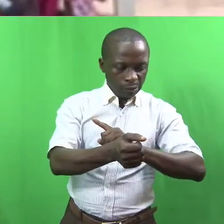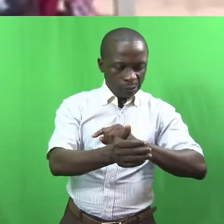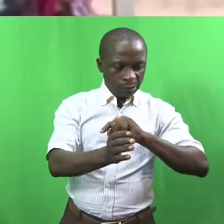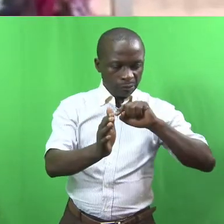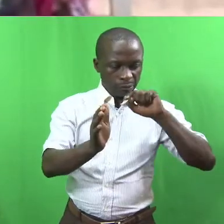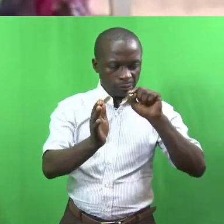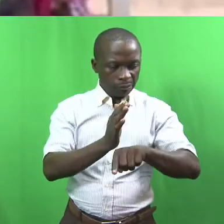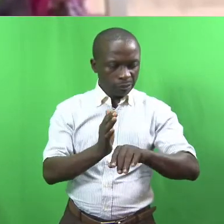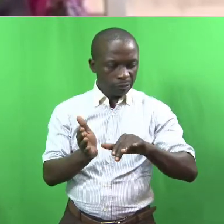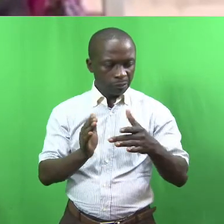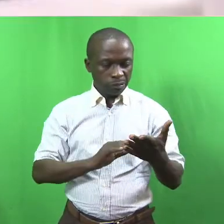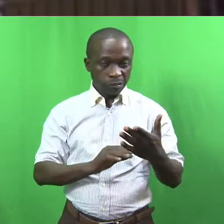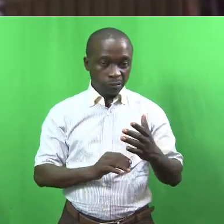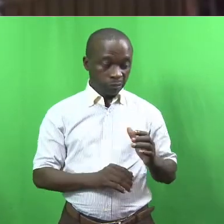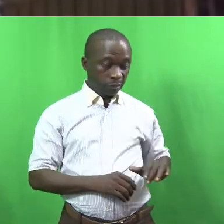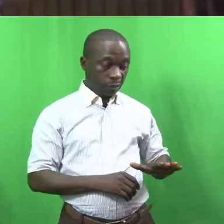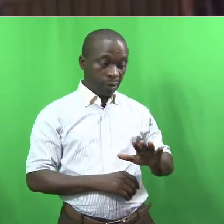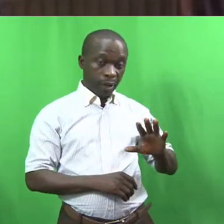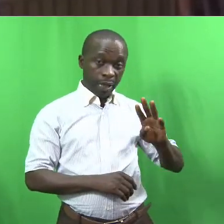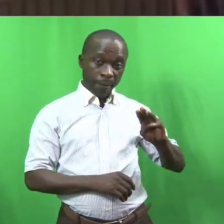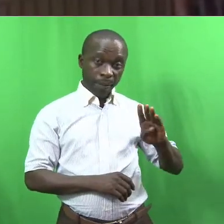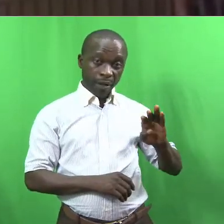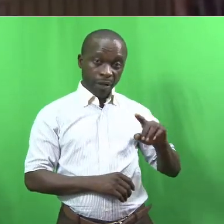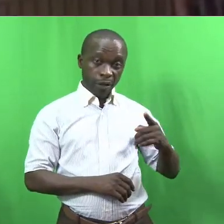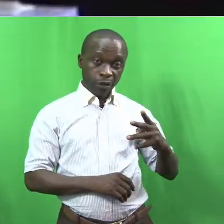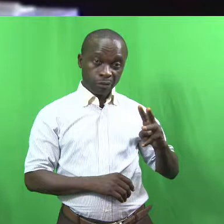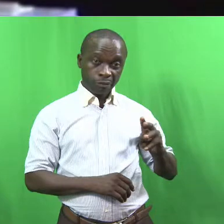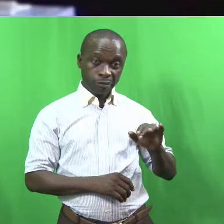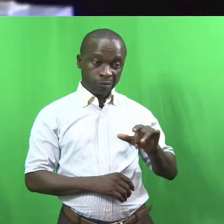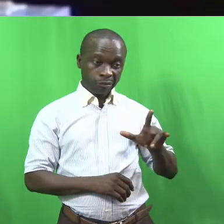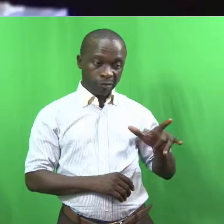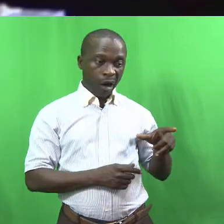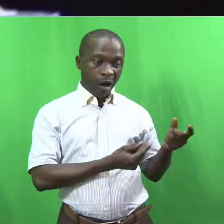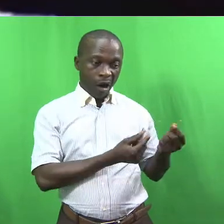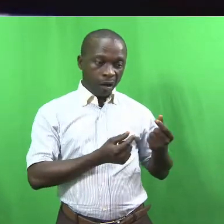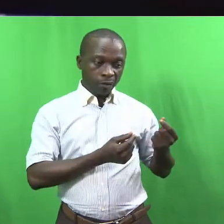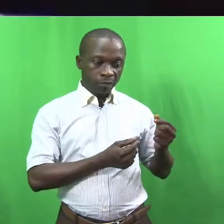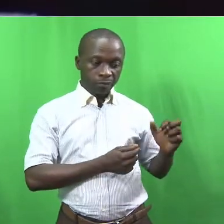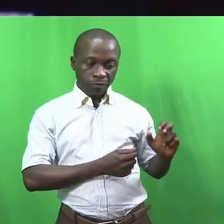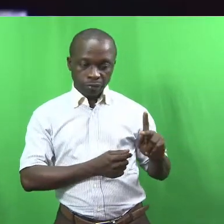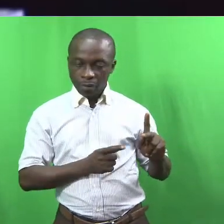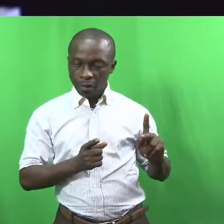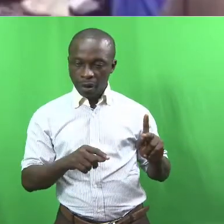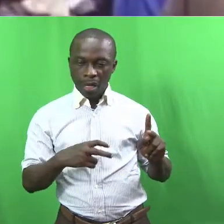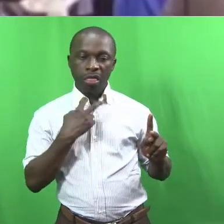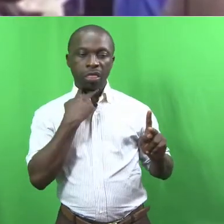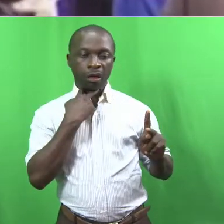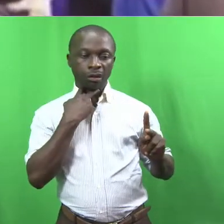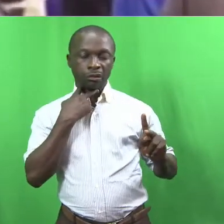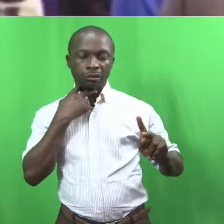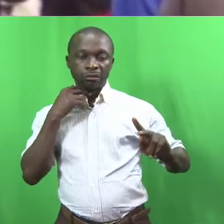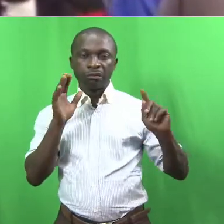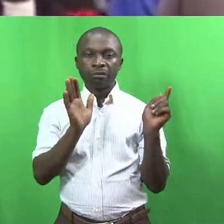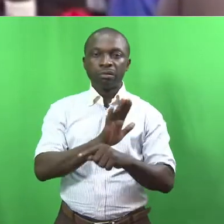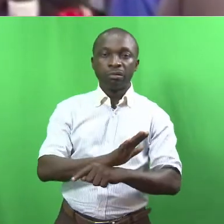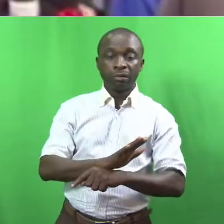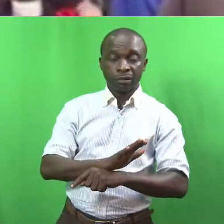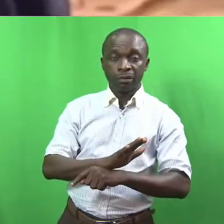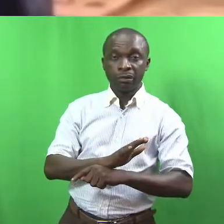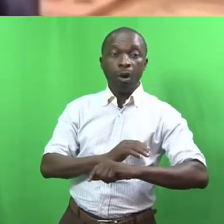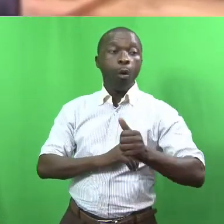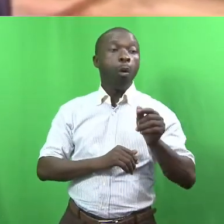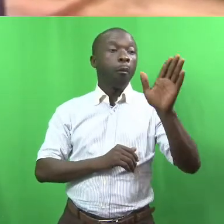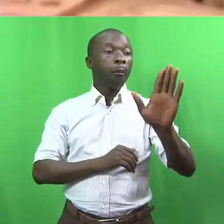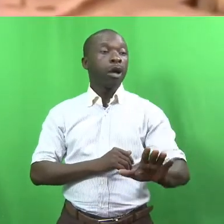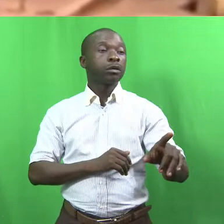rentrait de Bengui où il avait rempli son devoir de citoyen. Le décès de Sa Majesté Bernard Bamanga, chef du village 3,